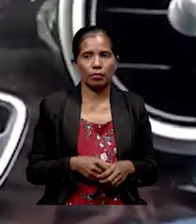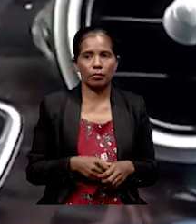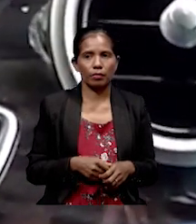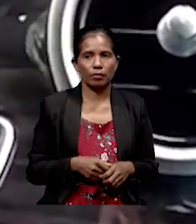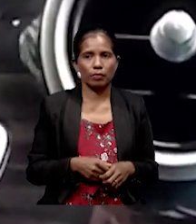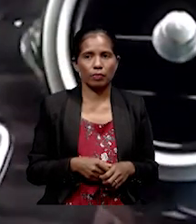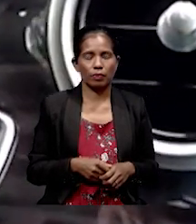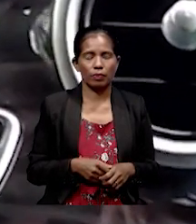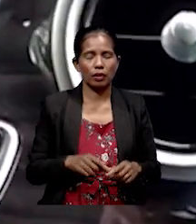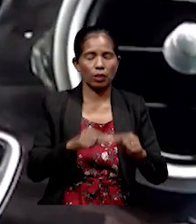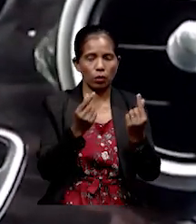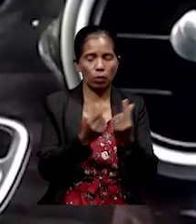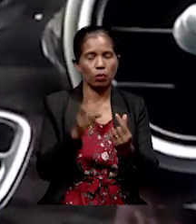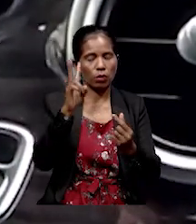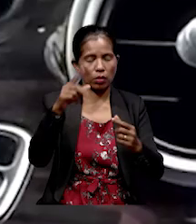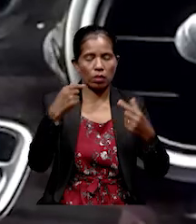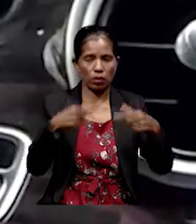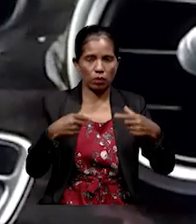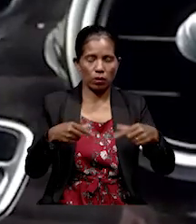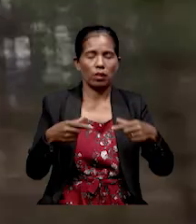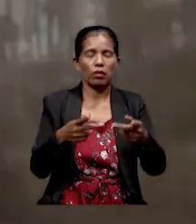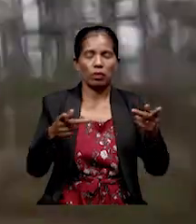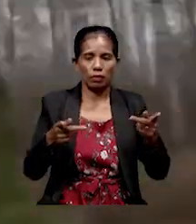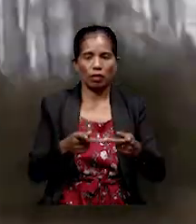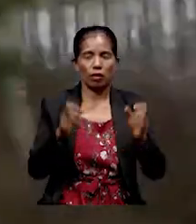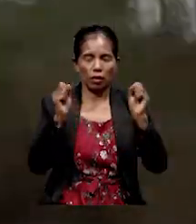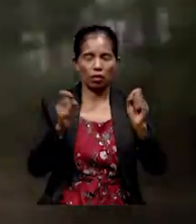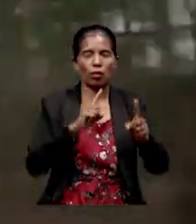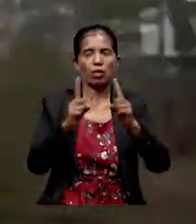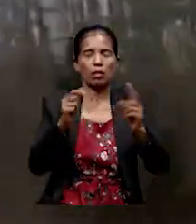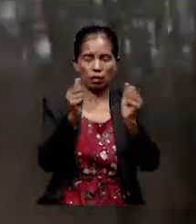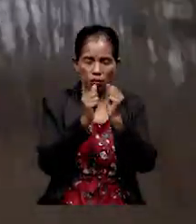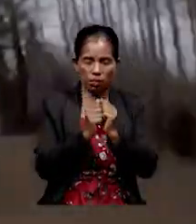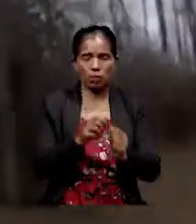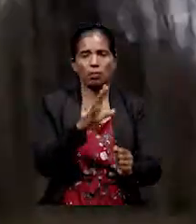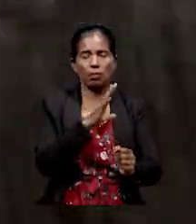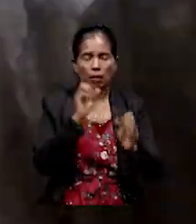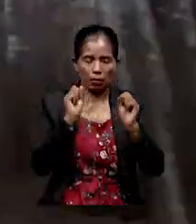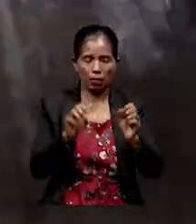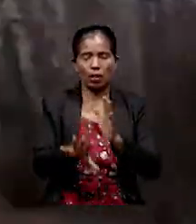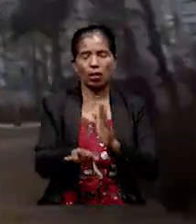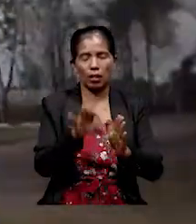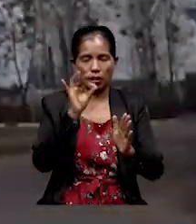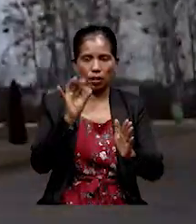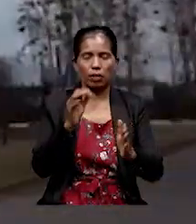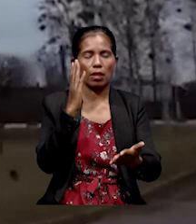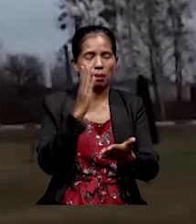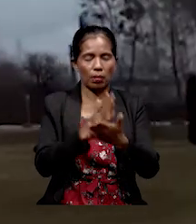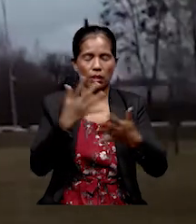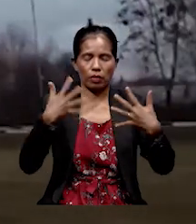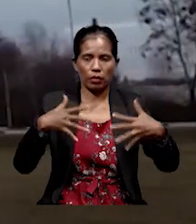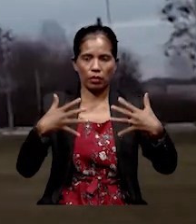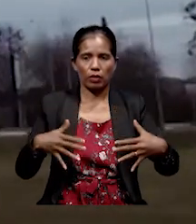Espera parte rua bel diskuti fatin reunion ho di hala negosiasau no hengkatak bel hetan solusau ho di parafunu no